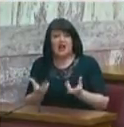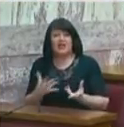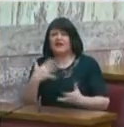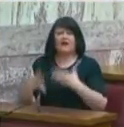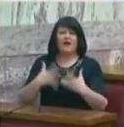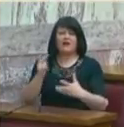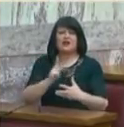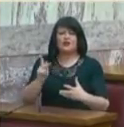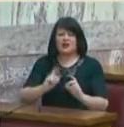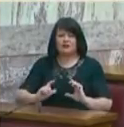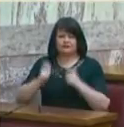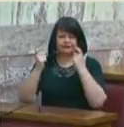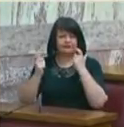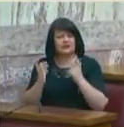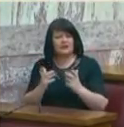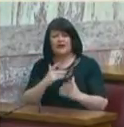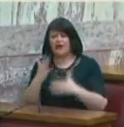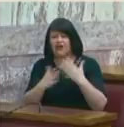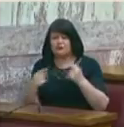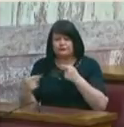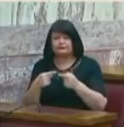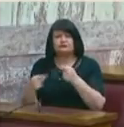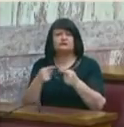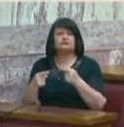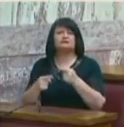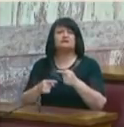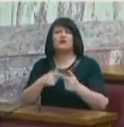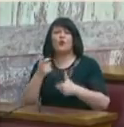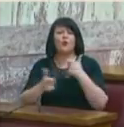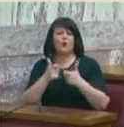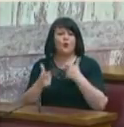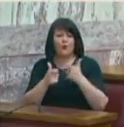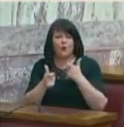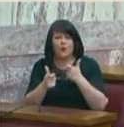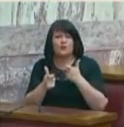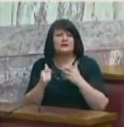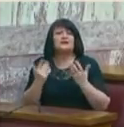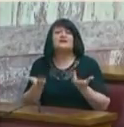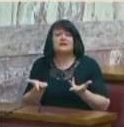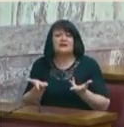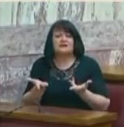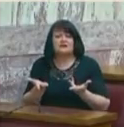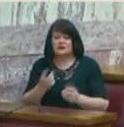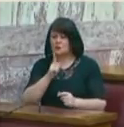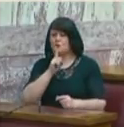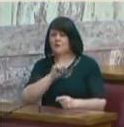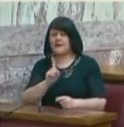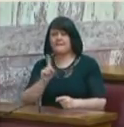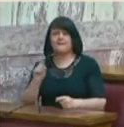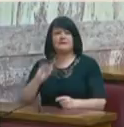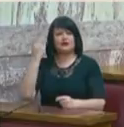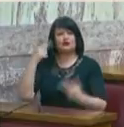αναταραχής, έντασης κοινωνικής και γενικευμένης καταστολής από μια κυβέρνηση η